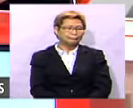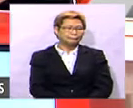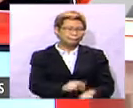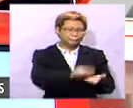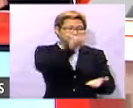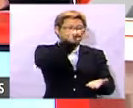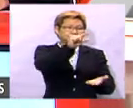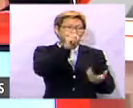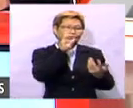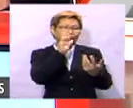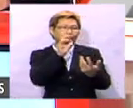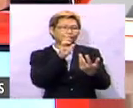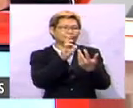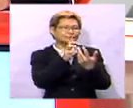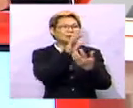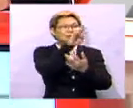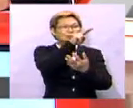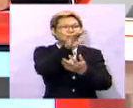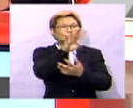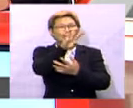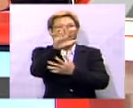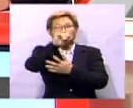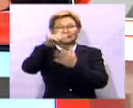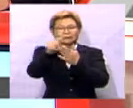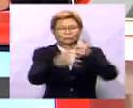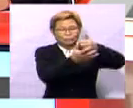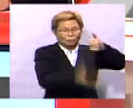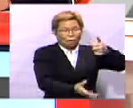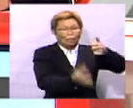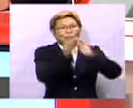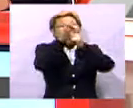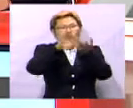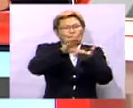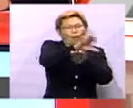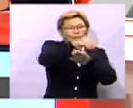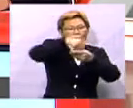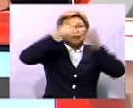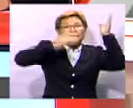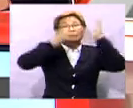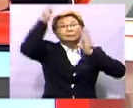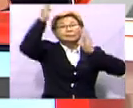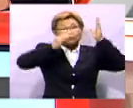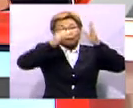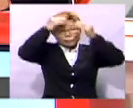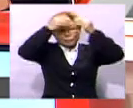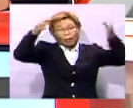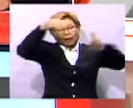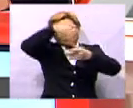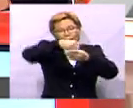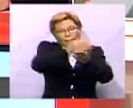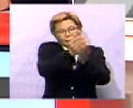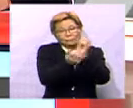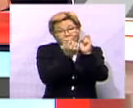Geran Sepadan bernilai 245 juta ringgit di bawah dana strategik pelaburan domestik di SIF yang diumumkan dalam